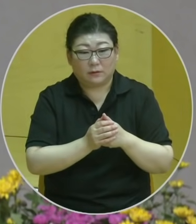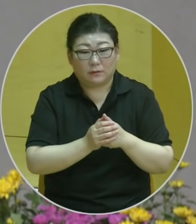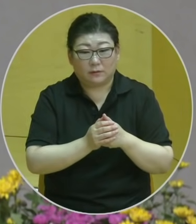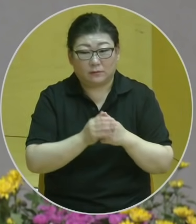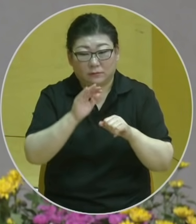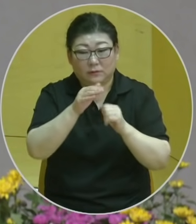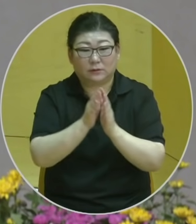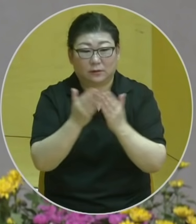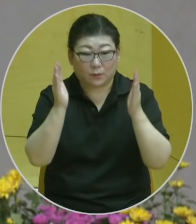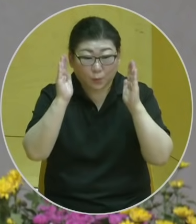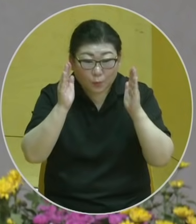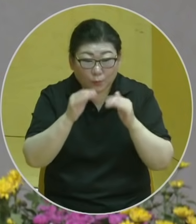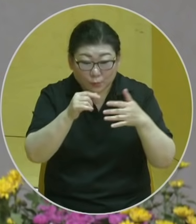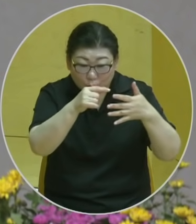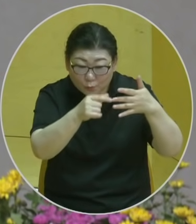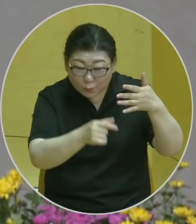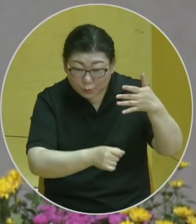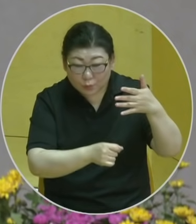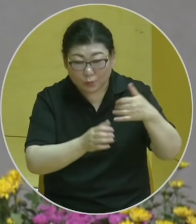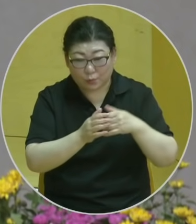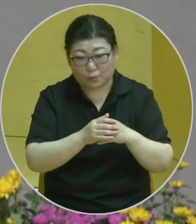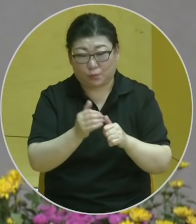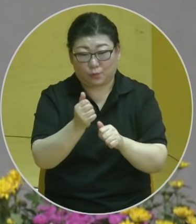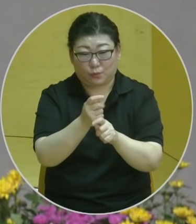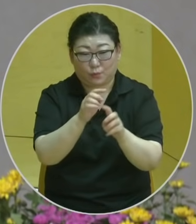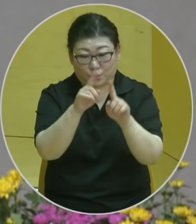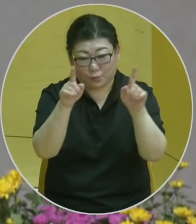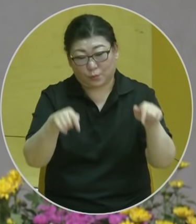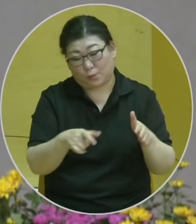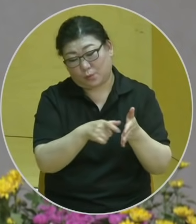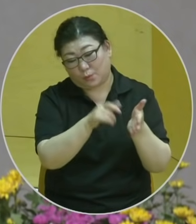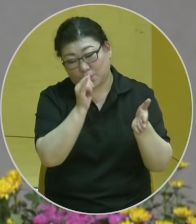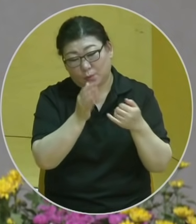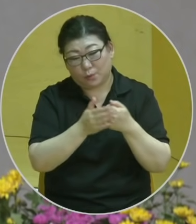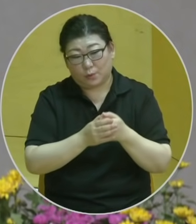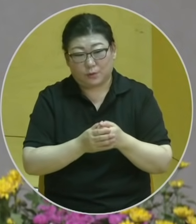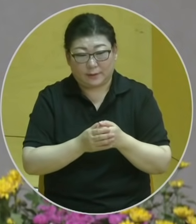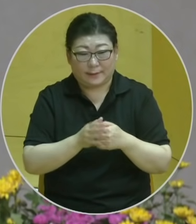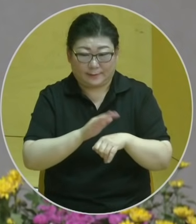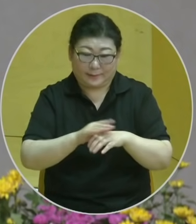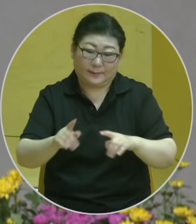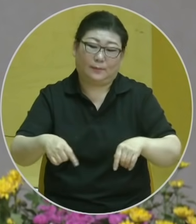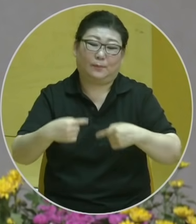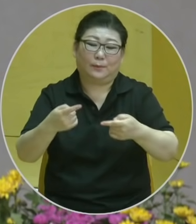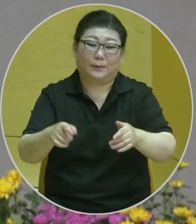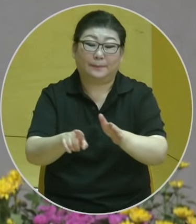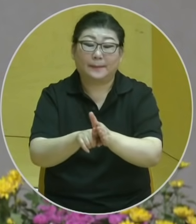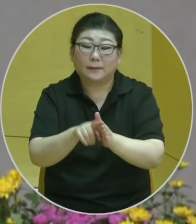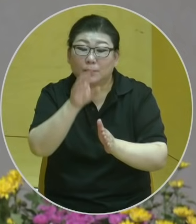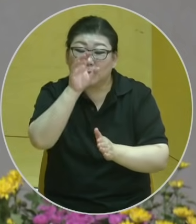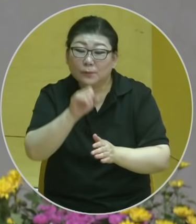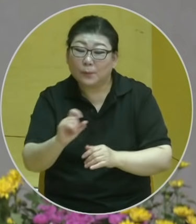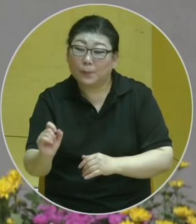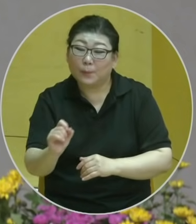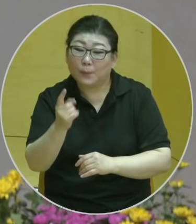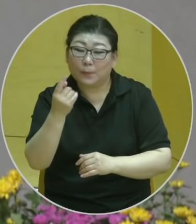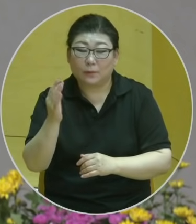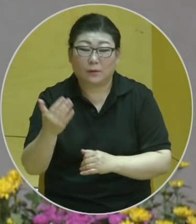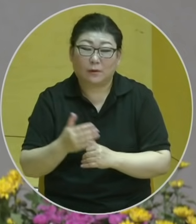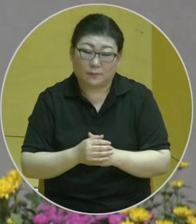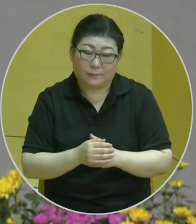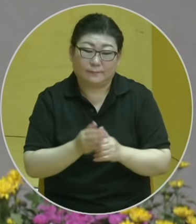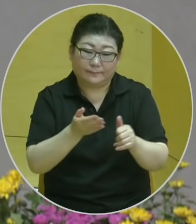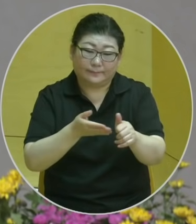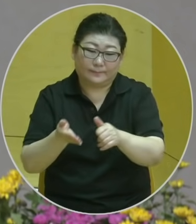자세에 안내 나와 있으니까 여러분께서 이럴수록 더 열심히 참여해서 신앙에 좋은 어떤 계기가 될 수